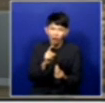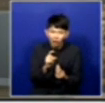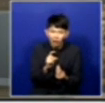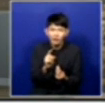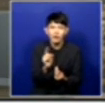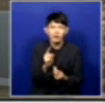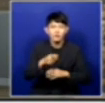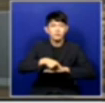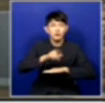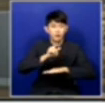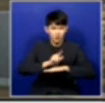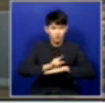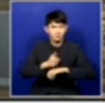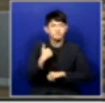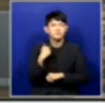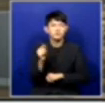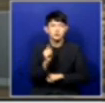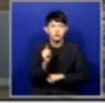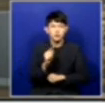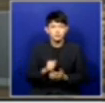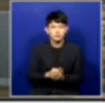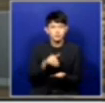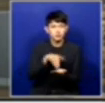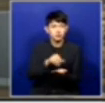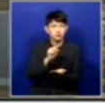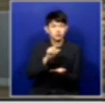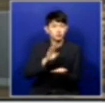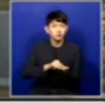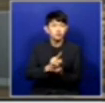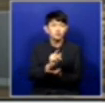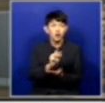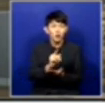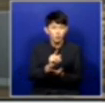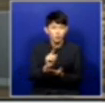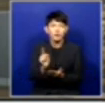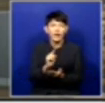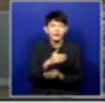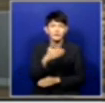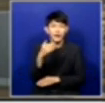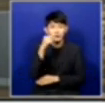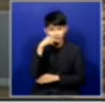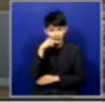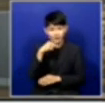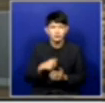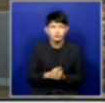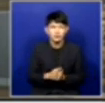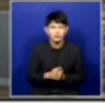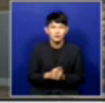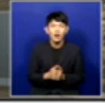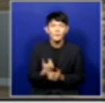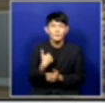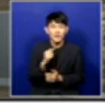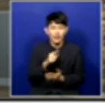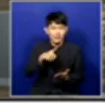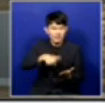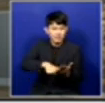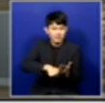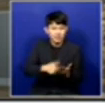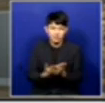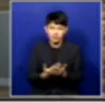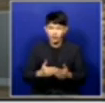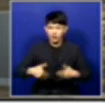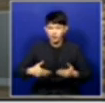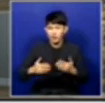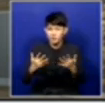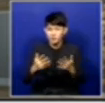านประธานครับมีการคาดการณ์ของศูนย์ข้อมูลเครดิตแห่งชาติว่าจะก่อหนี้ที่ไม่ก่อให้เกิดรายได้หรือ